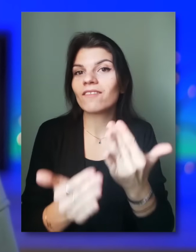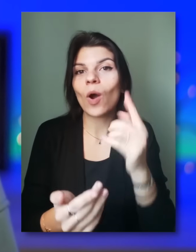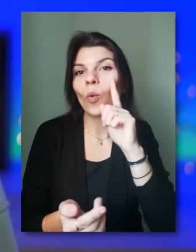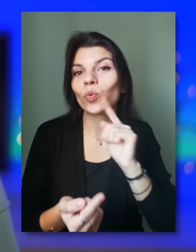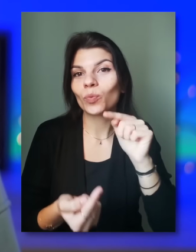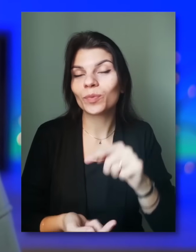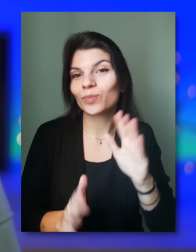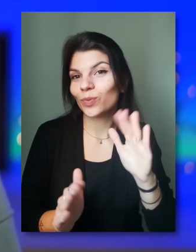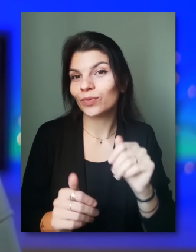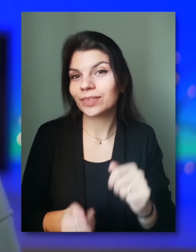вампідходить.До побачення.